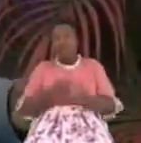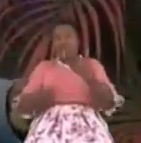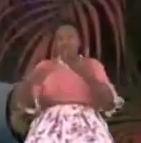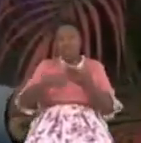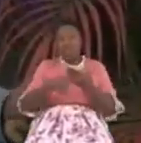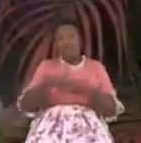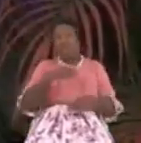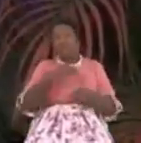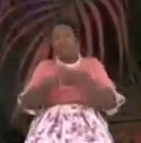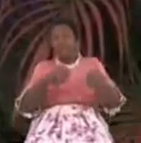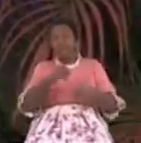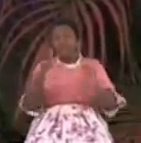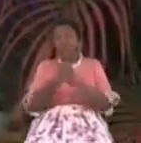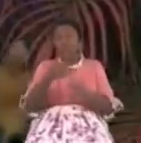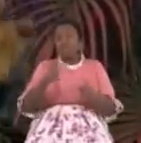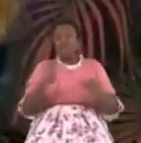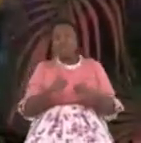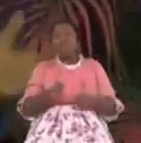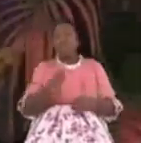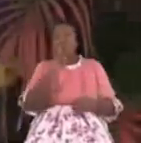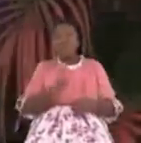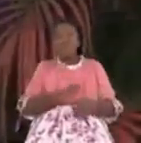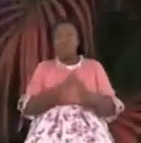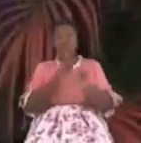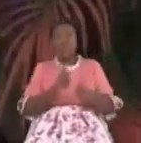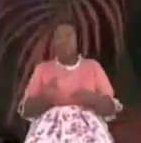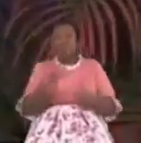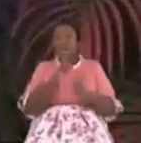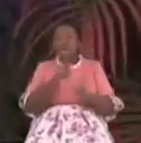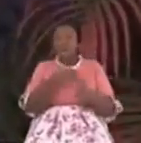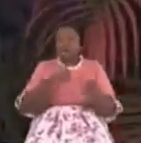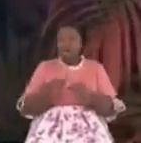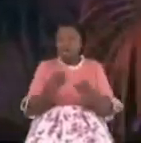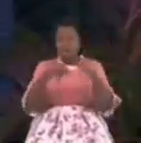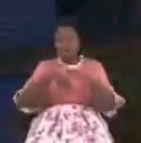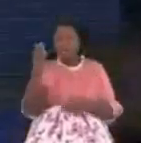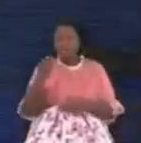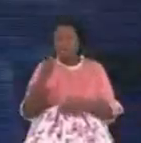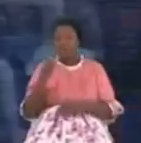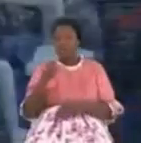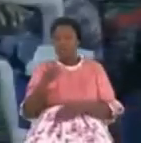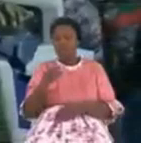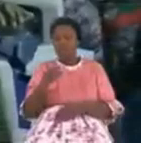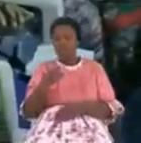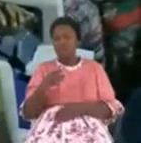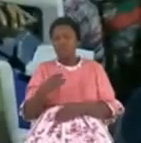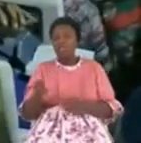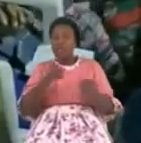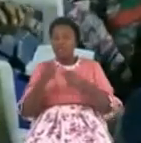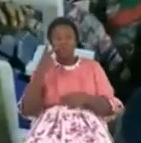ahụ, tupu ha nweta owuwe anya. Si n'etiti ha pụta. Lee mkpughe isi iri na